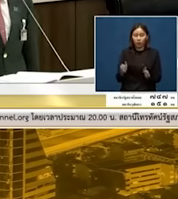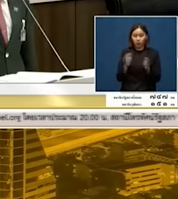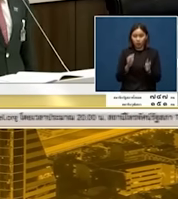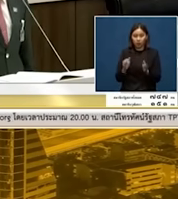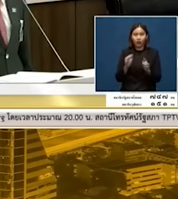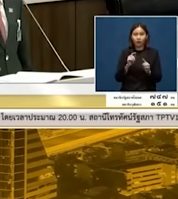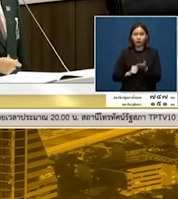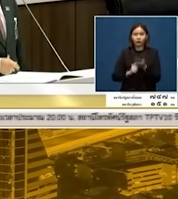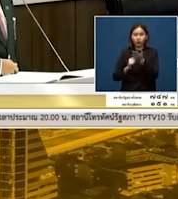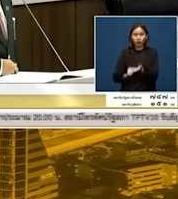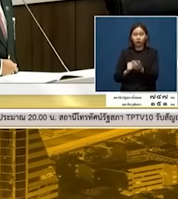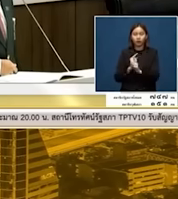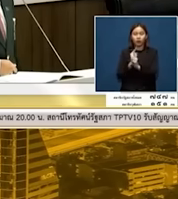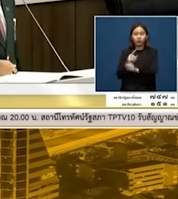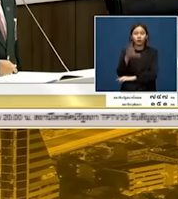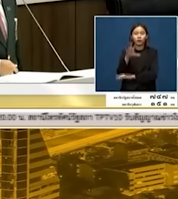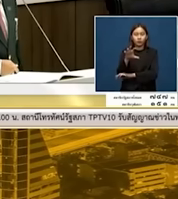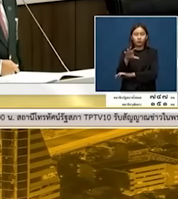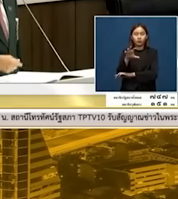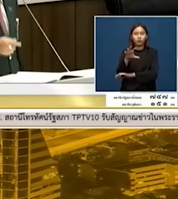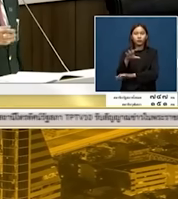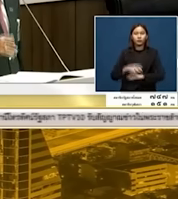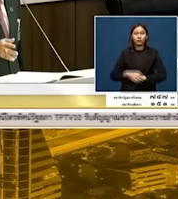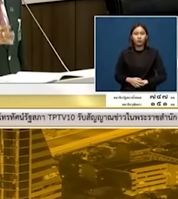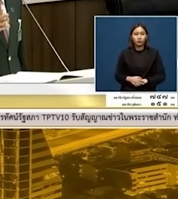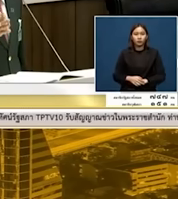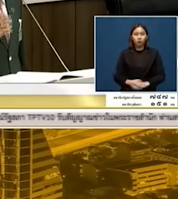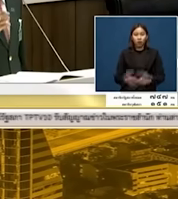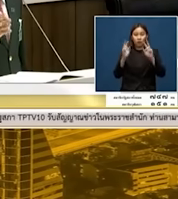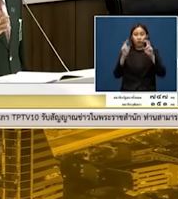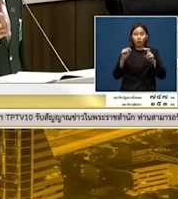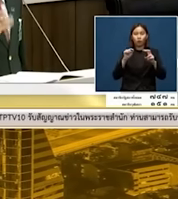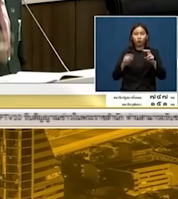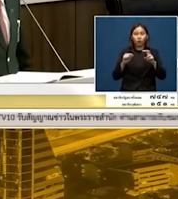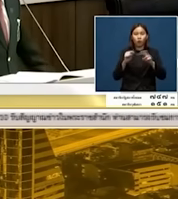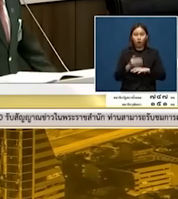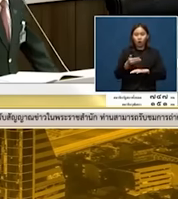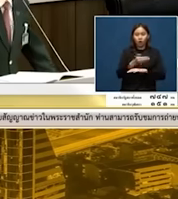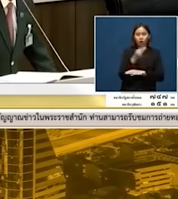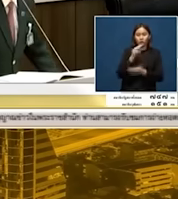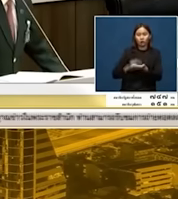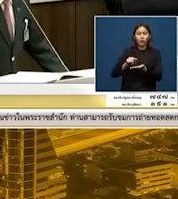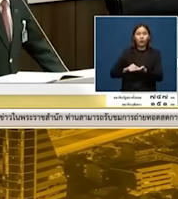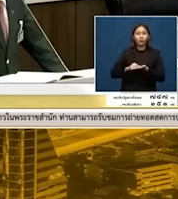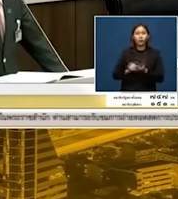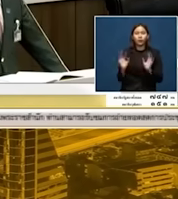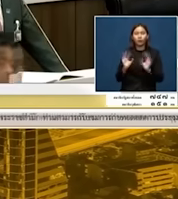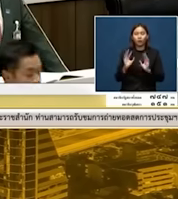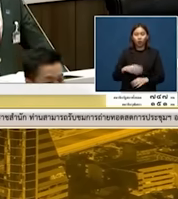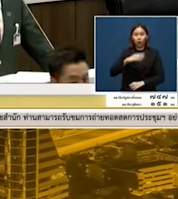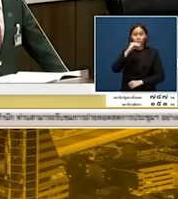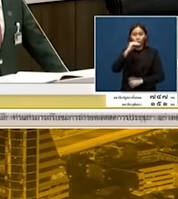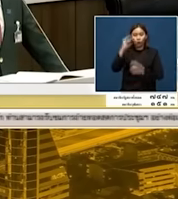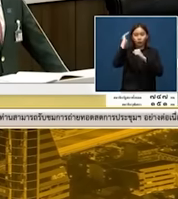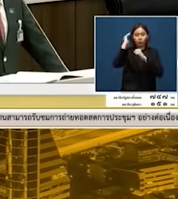และความจริงอ่ะคุณก็แพ้ไปแล้ว ใช่ ไหมฮะวันที่19เนี่ยคุณเสนอคุณสุทินเนี่ยเสน